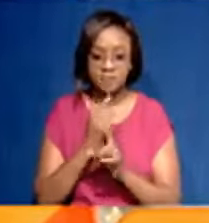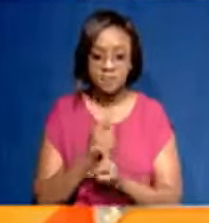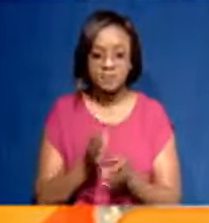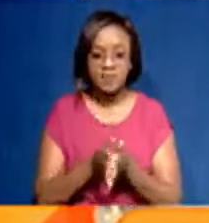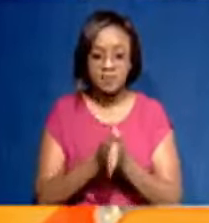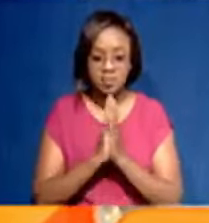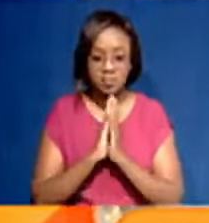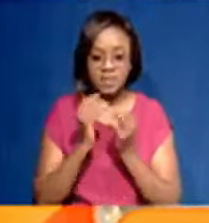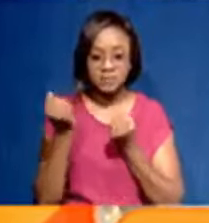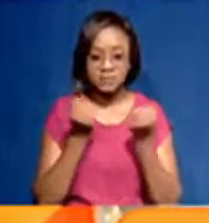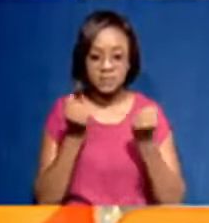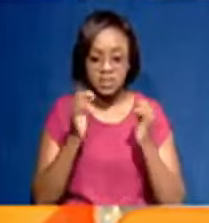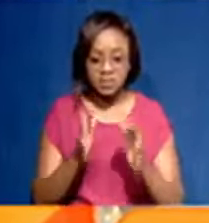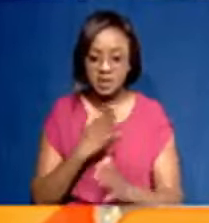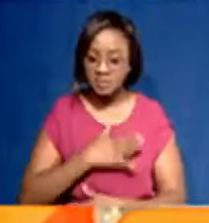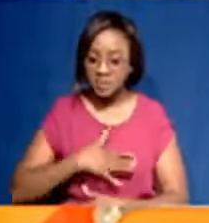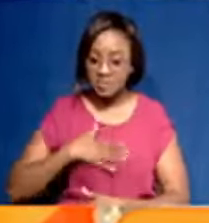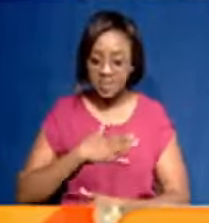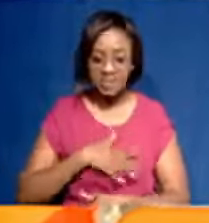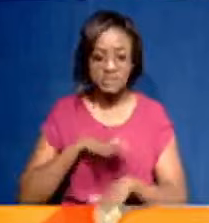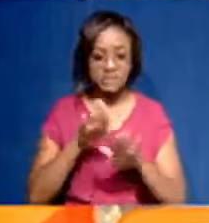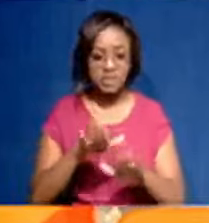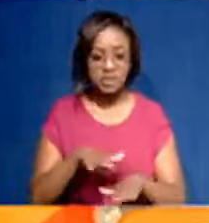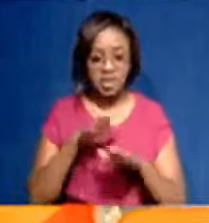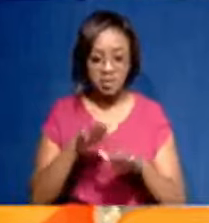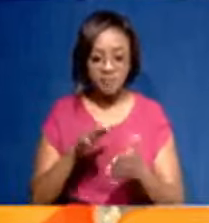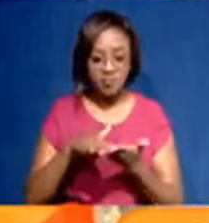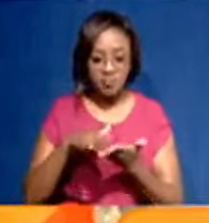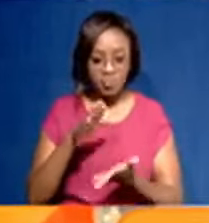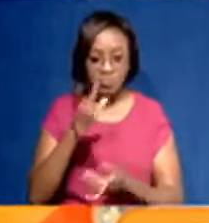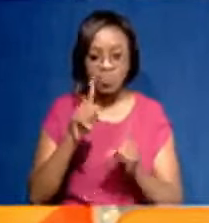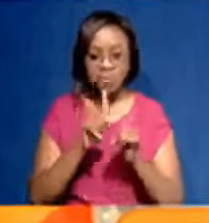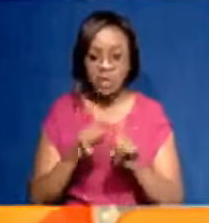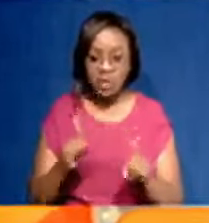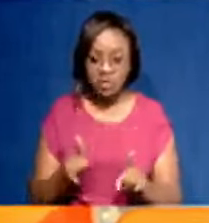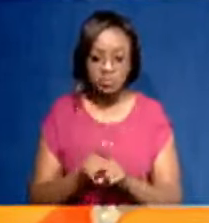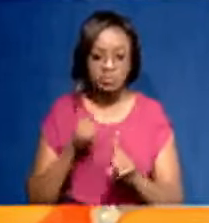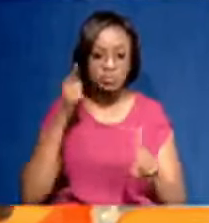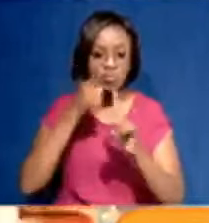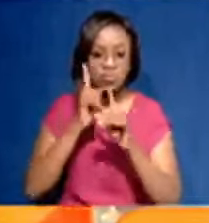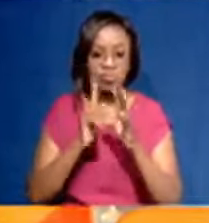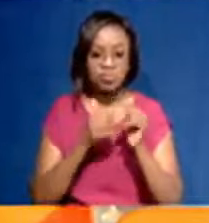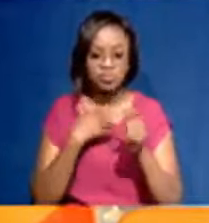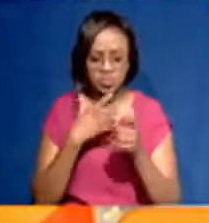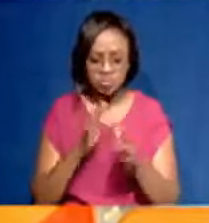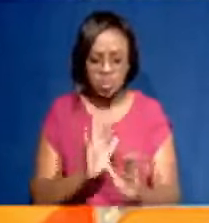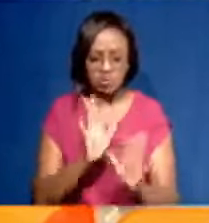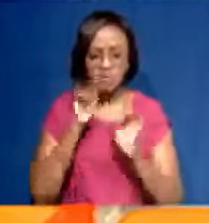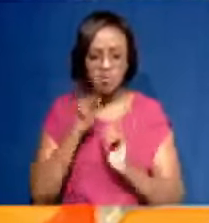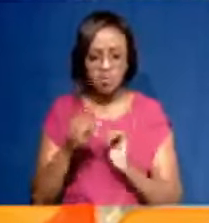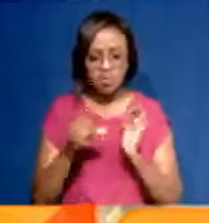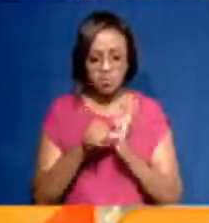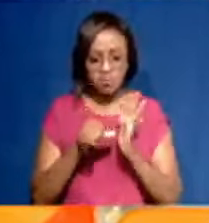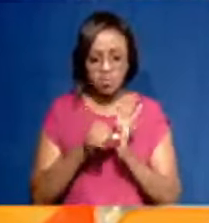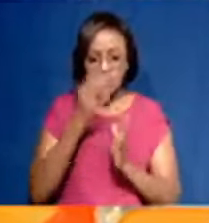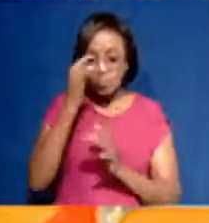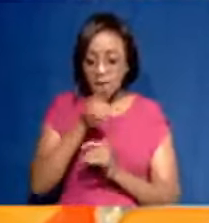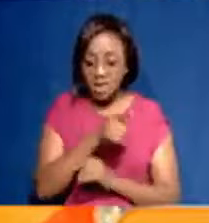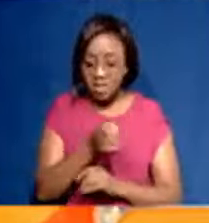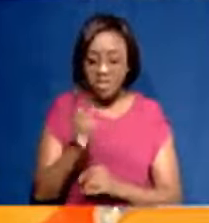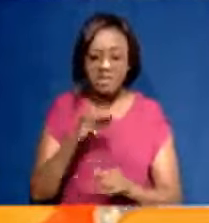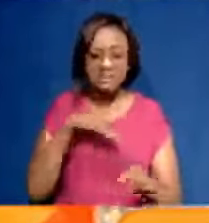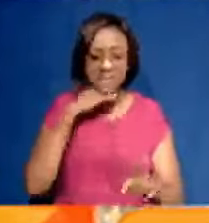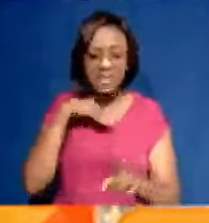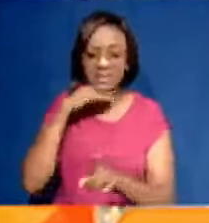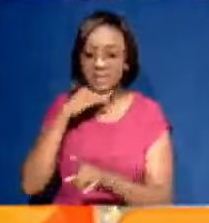wito kwa madereva kuwa waangalifu zaidi na kuzingatia kanuni za trafiki ili kuepuka madhila kama haya yanayosababisha vifo na